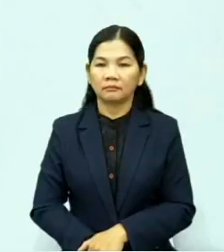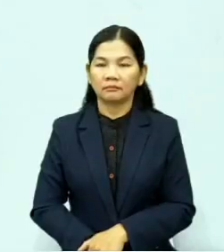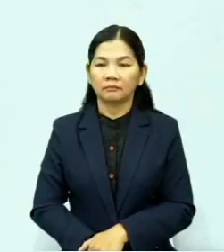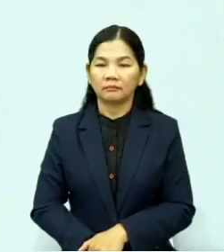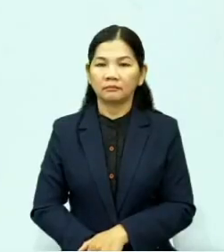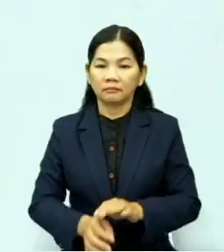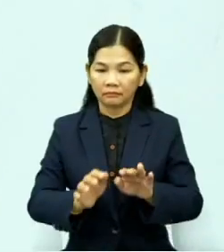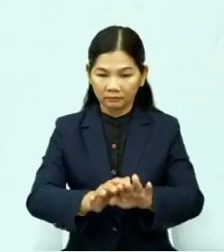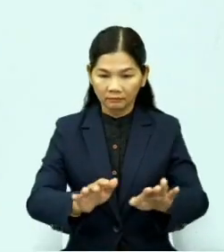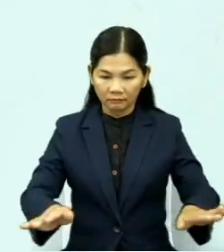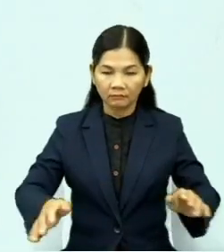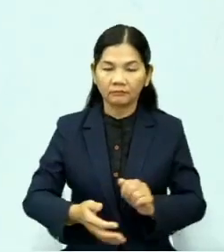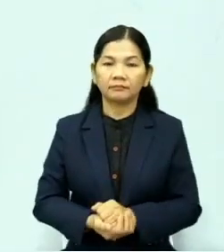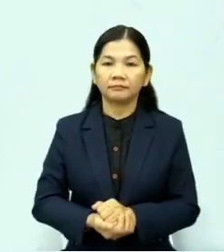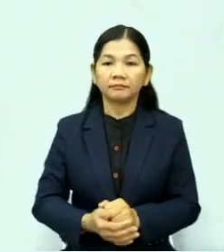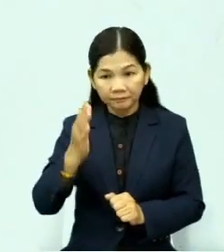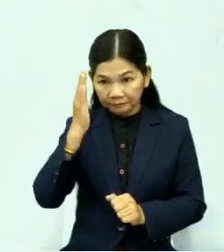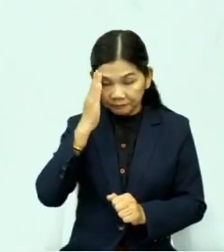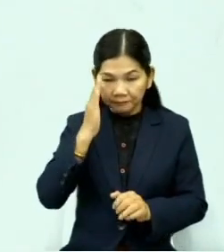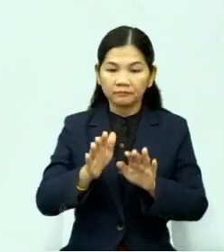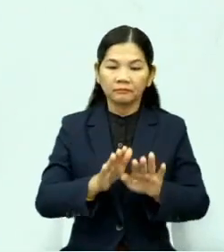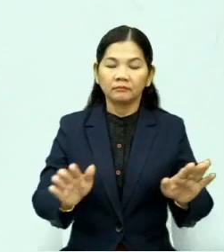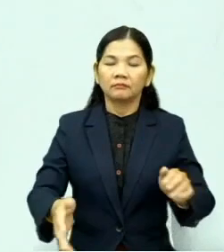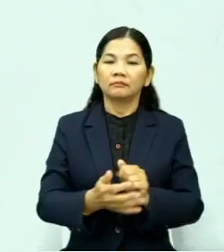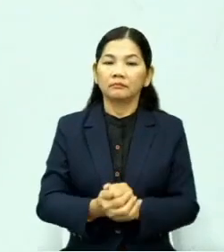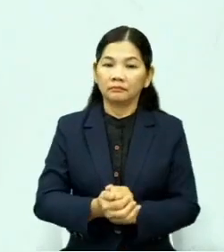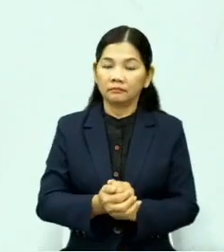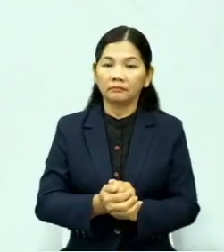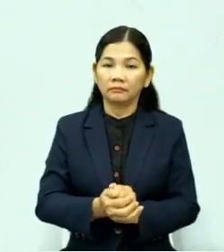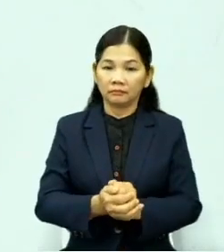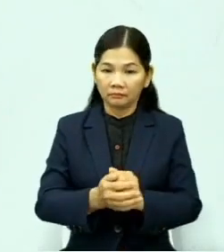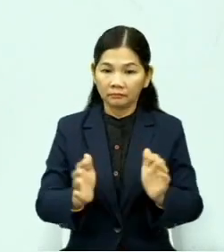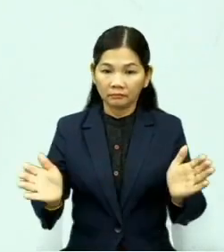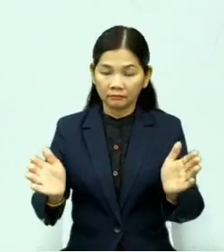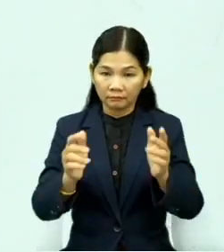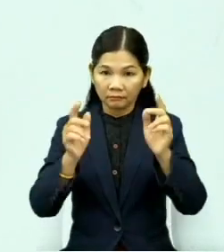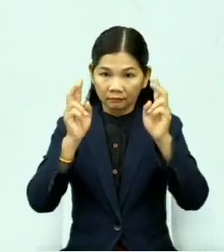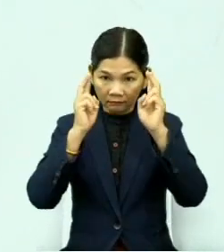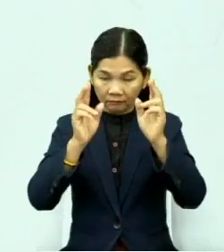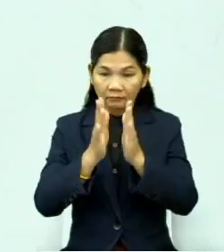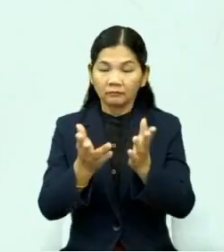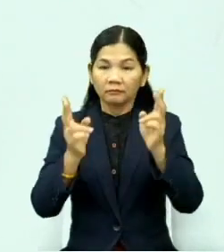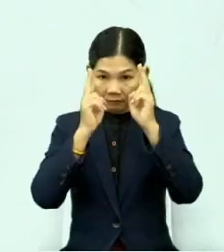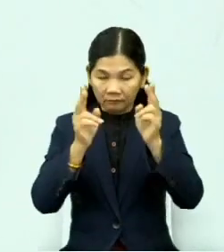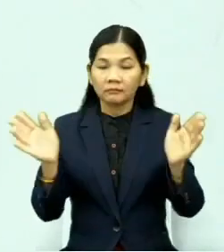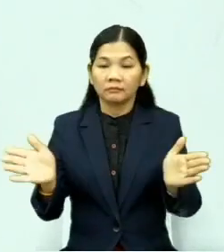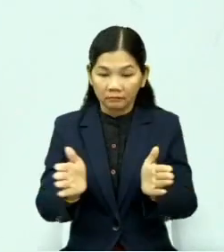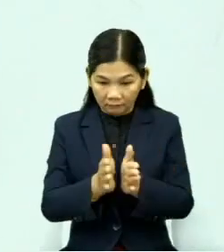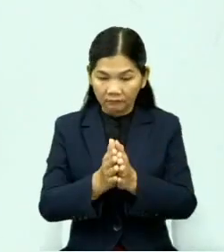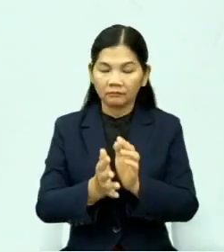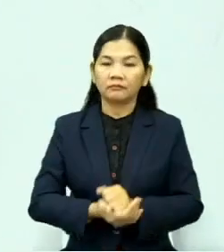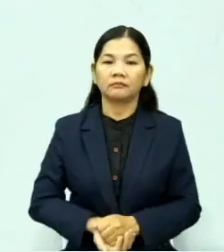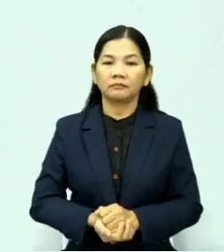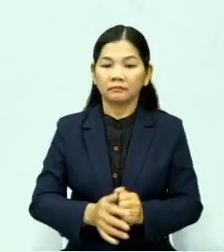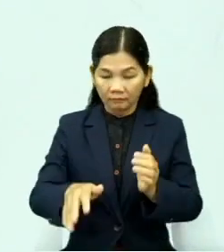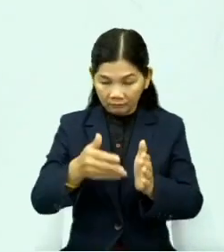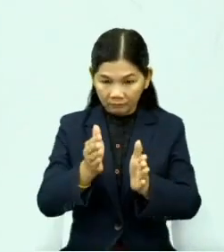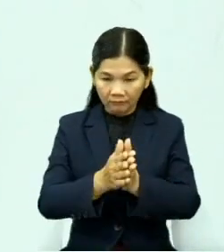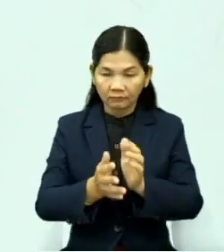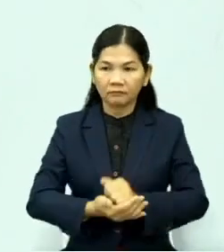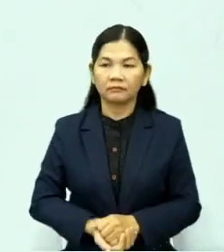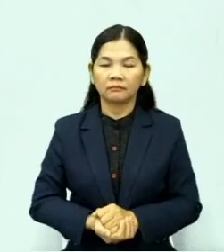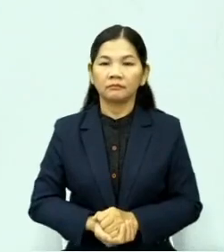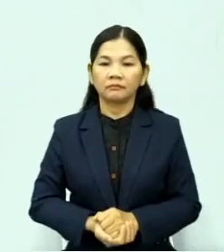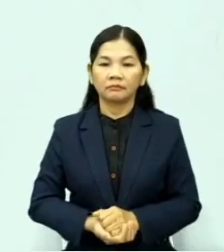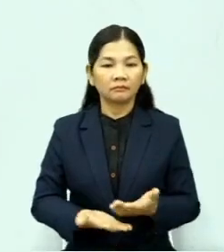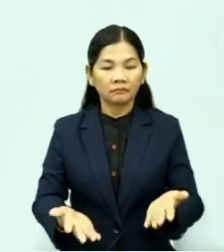ចាកូនកូនទាំងអស់គ្នាអ្នកគ្រូជឿជាក់ថាកូនទាំងអស់គ្នាចាបានបិទសៀវភៅសិក្សាគោលរួចរាល់ហើយណាកូនណាចាអរគុណកូនចា